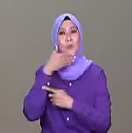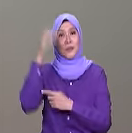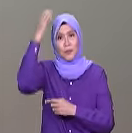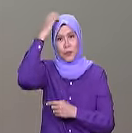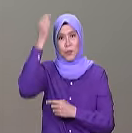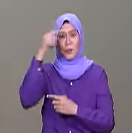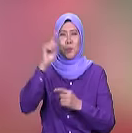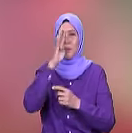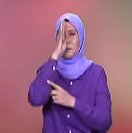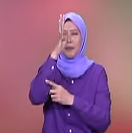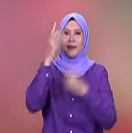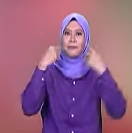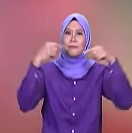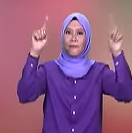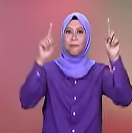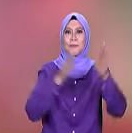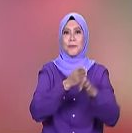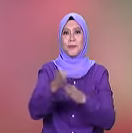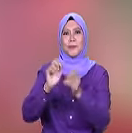mencipta kegemilangan dalam bidang sukan.